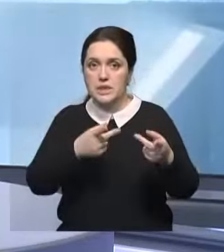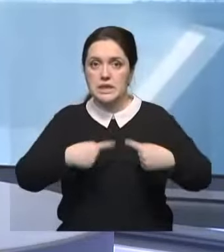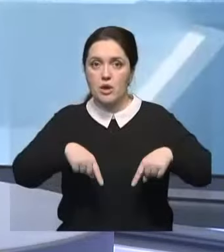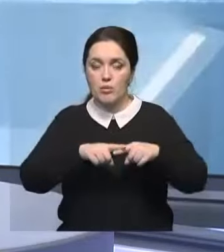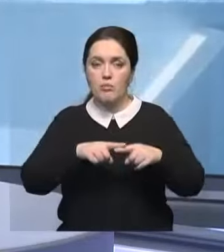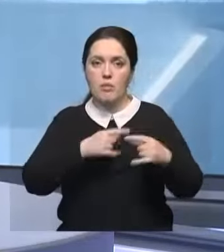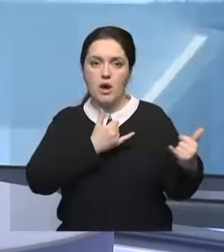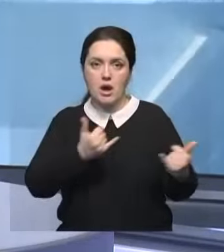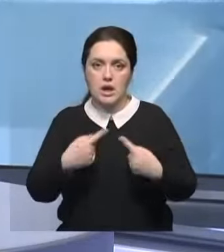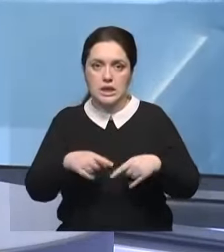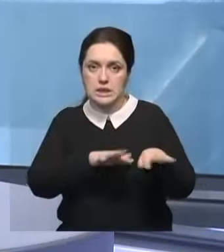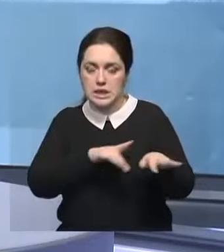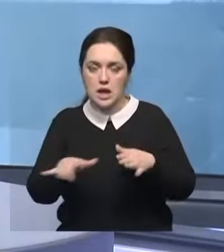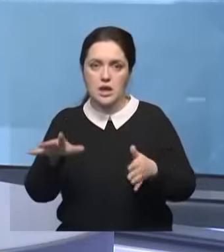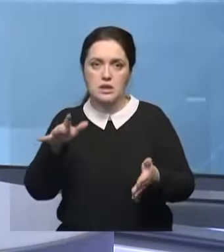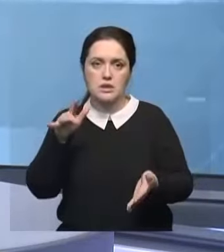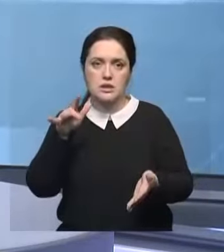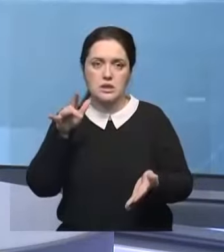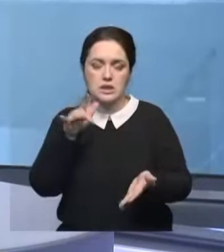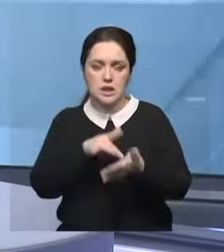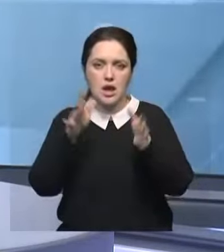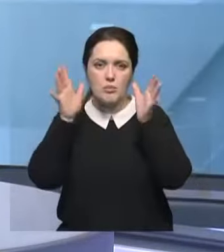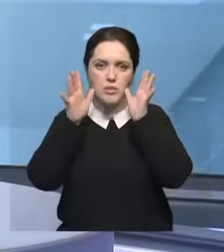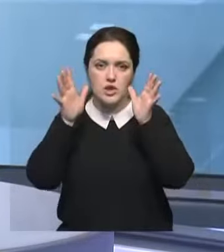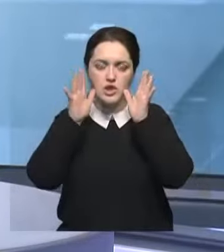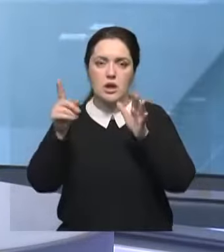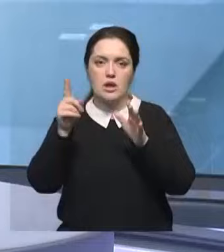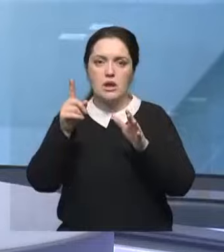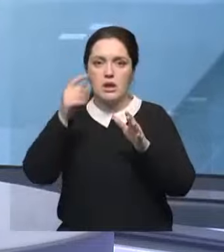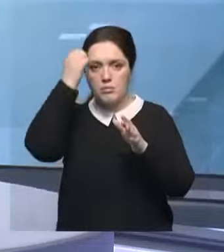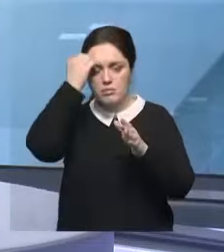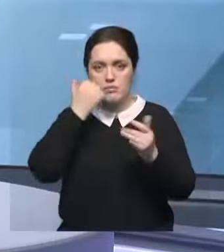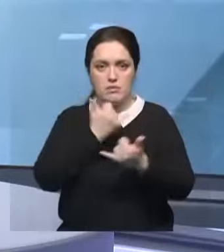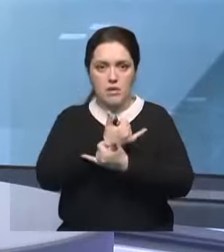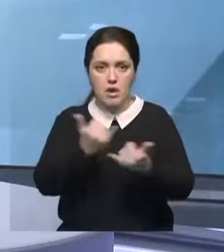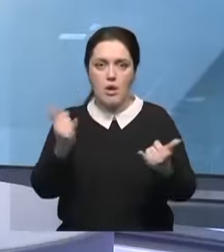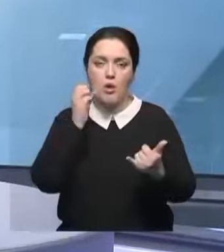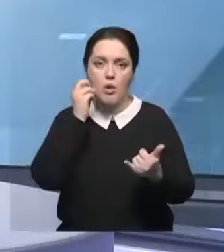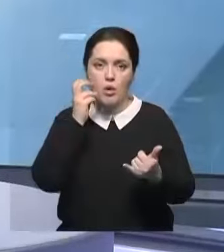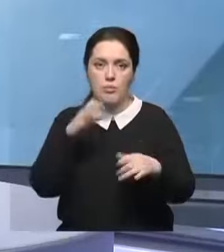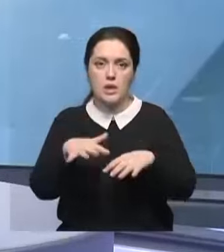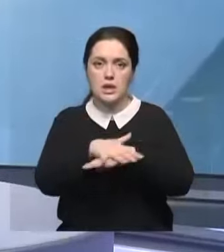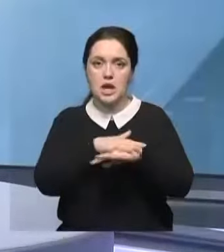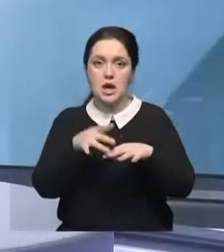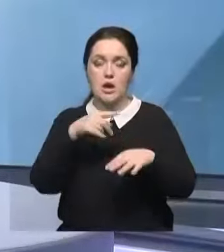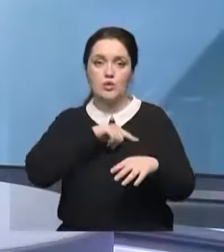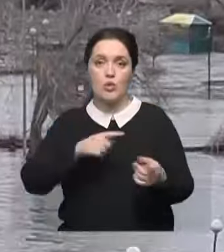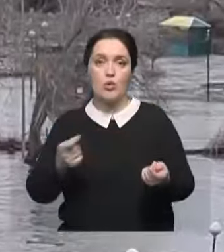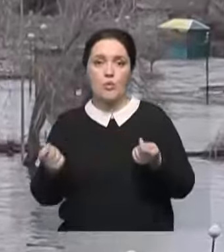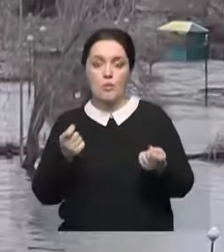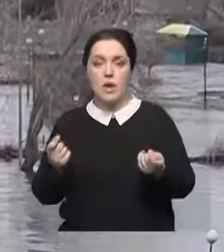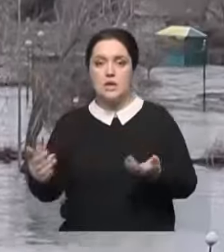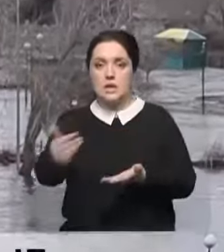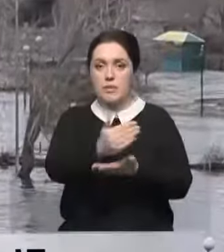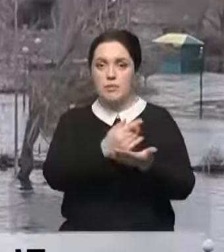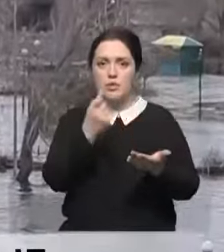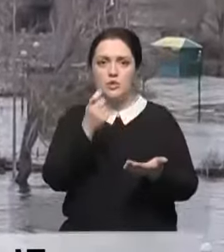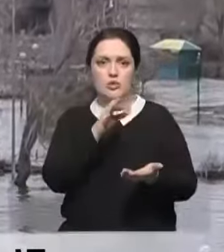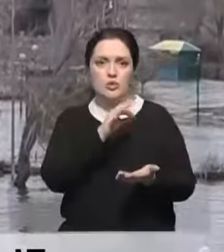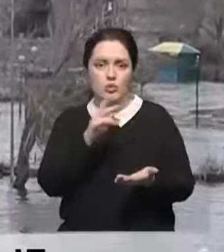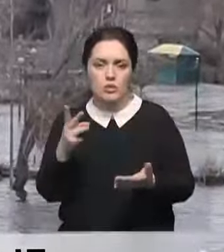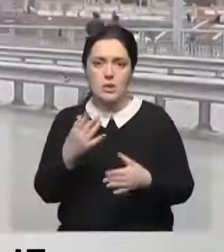в центральной мечети благотворительный обед, а позже встречу с населением. Оперативные штабы Духовного управления собрали уже больше сотни